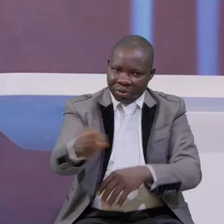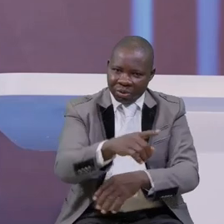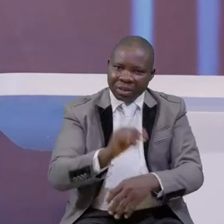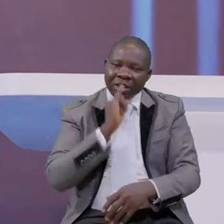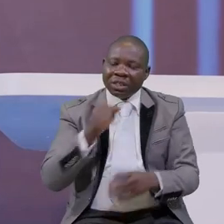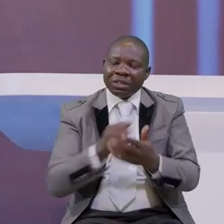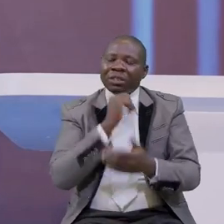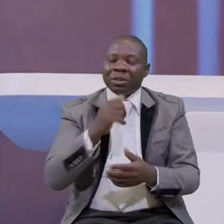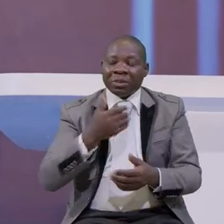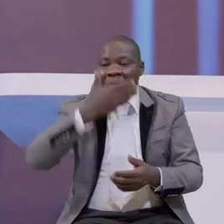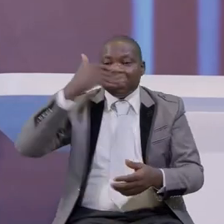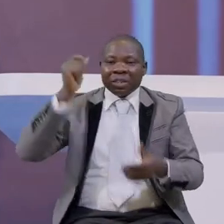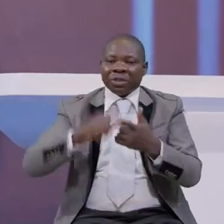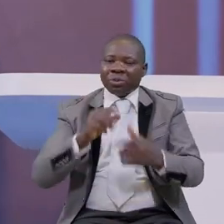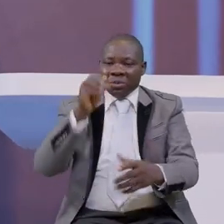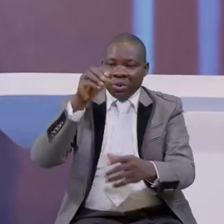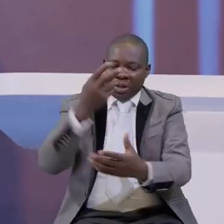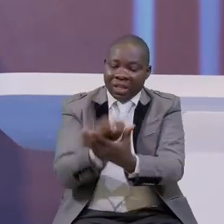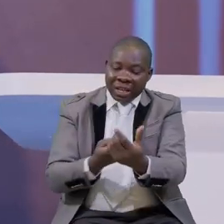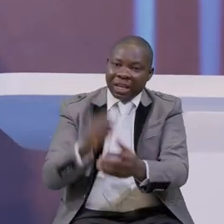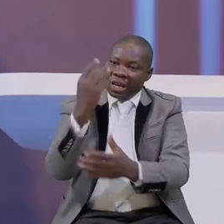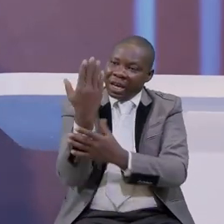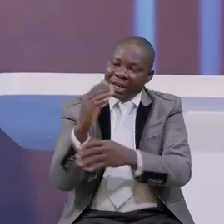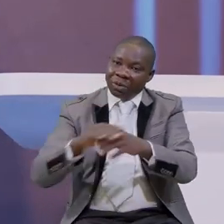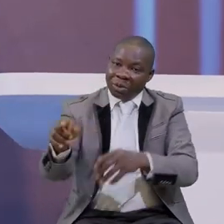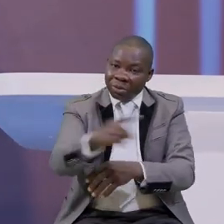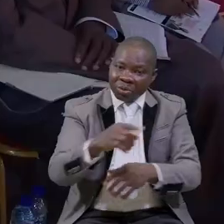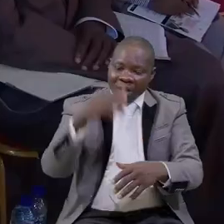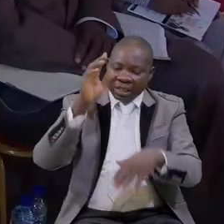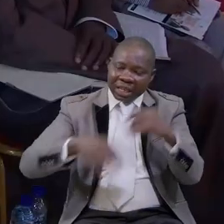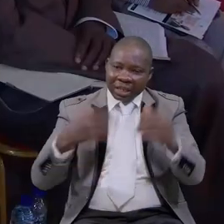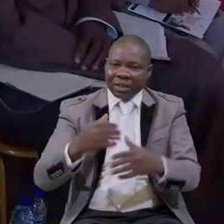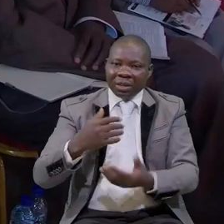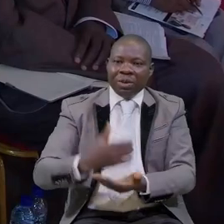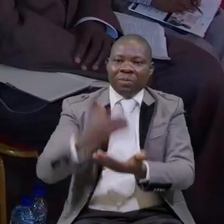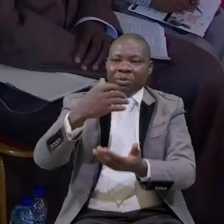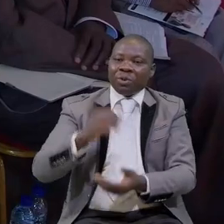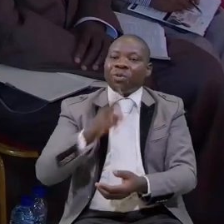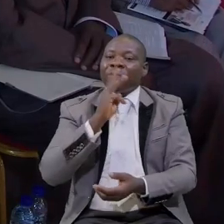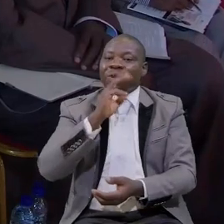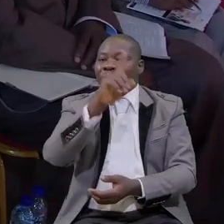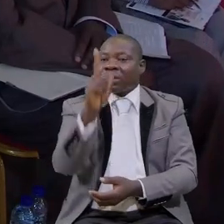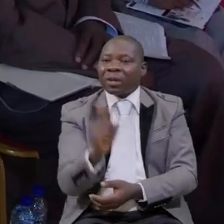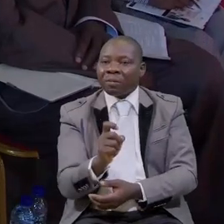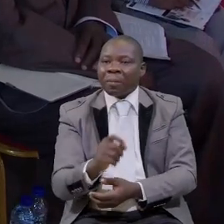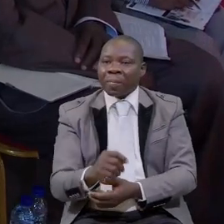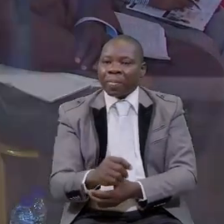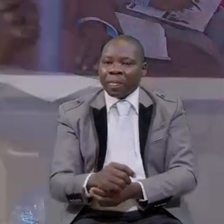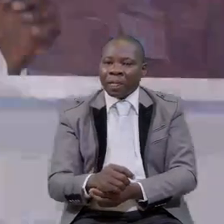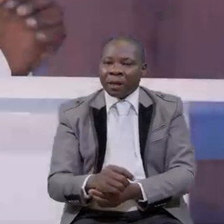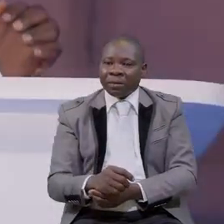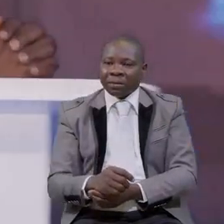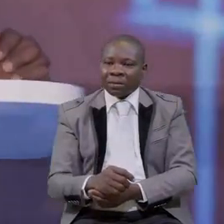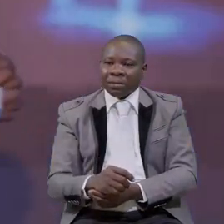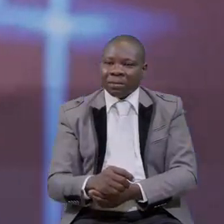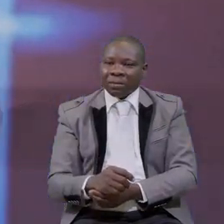mais est-ce que ce n'est pas mieux de t'imposer la main que d'imposer la main sur ta bouteille d'eau? Et tu vas avec